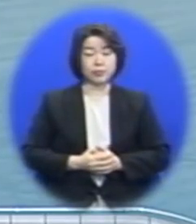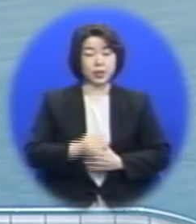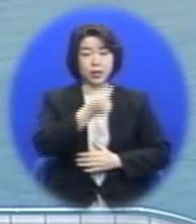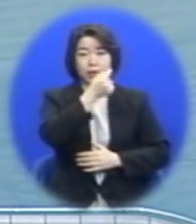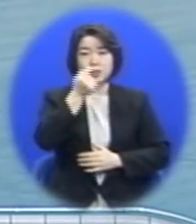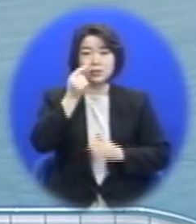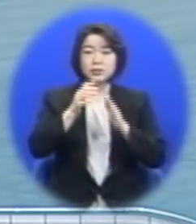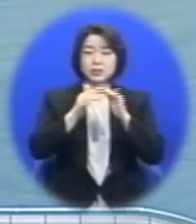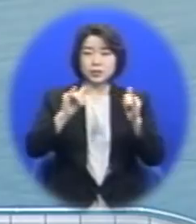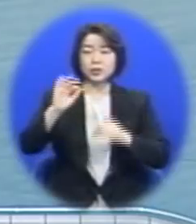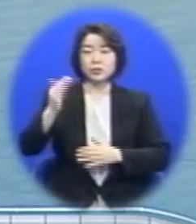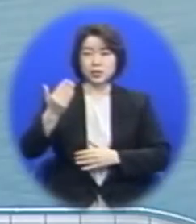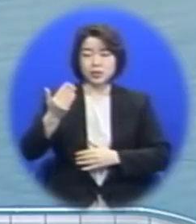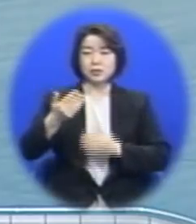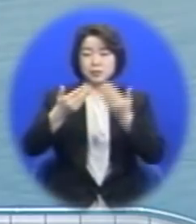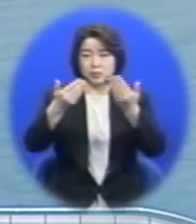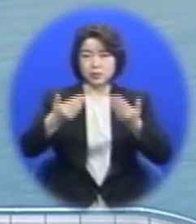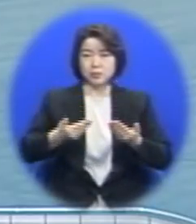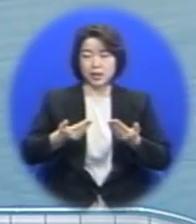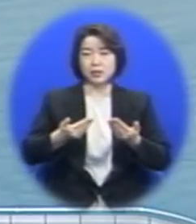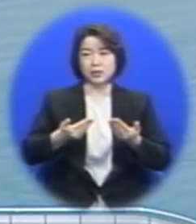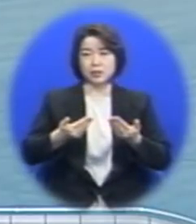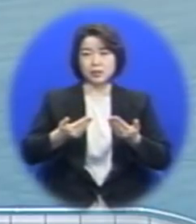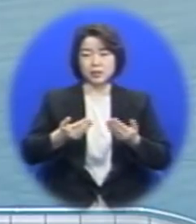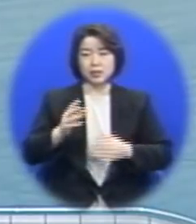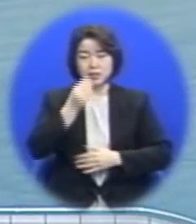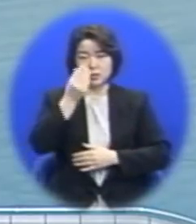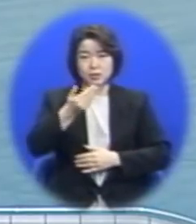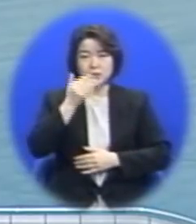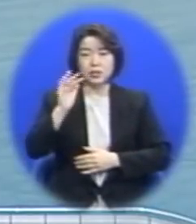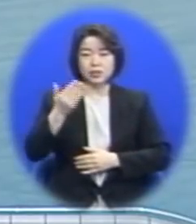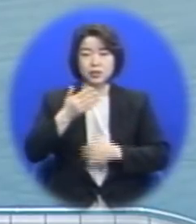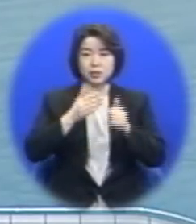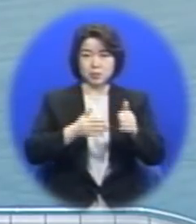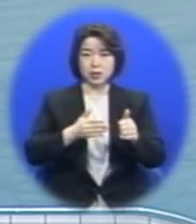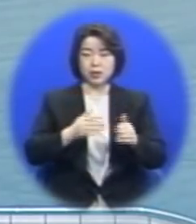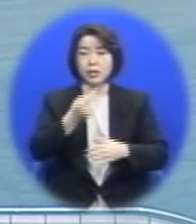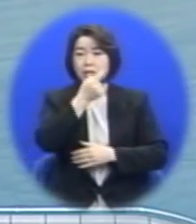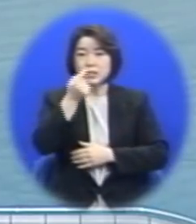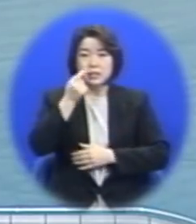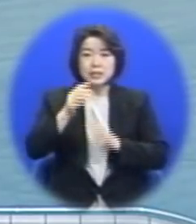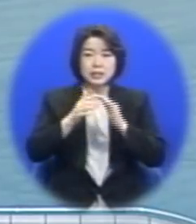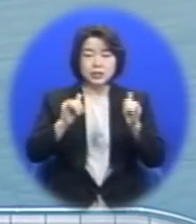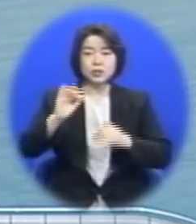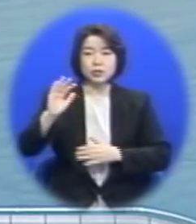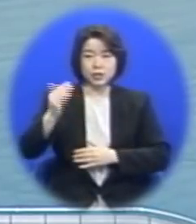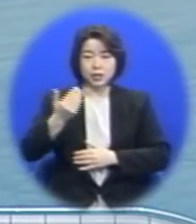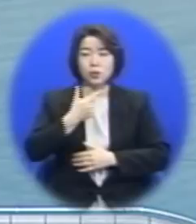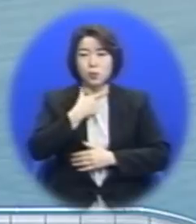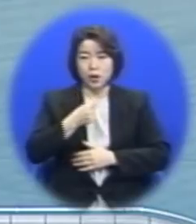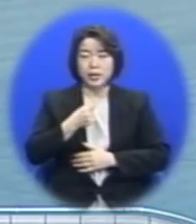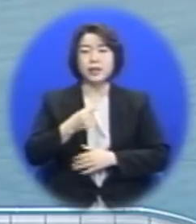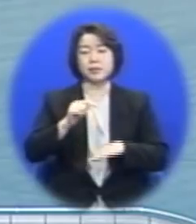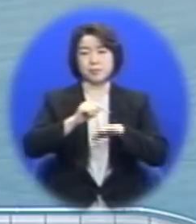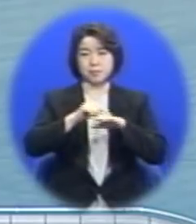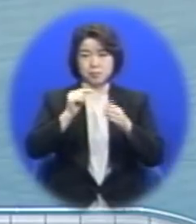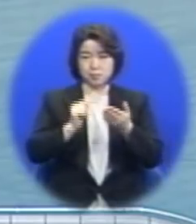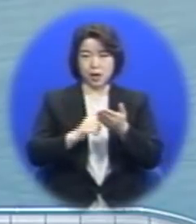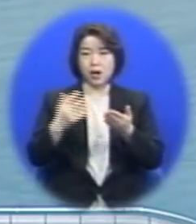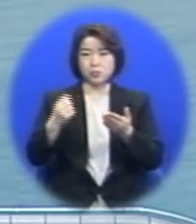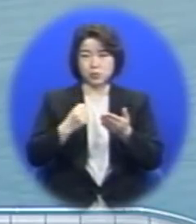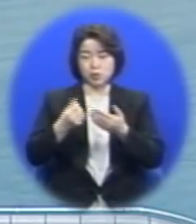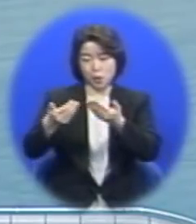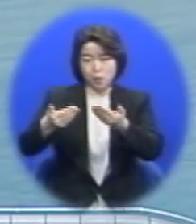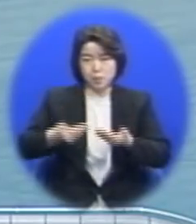증인 되신 분들이 받는 성찬이 되기를 바랍니다. 또 증인이 되기를 원하는 마음으로 받는